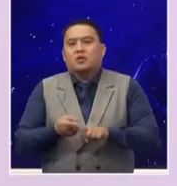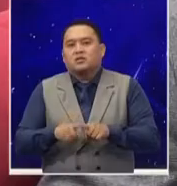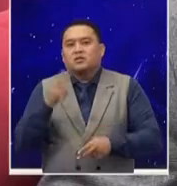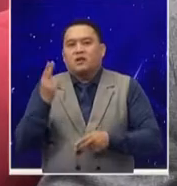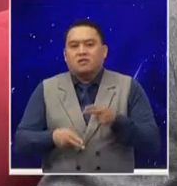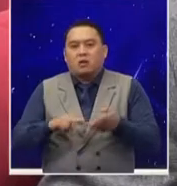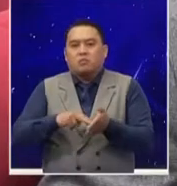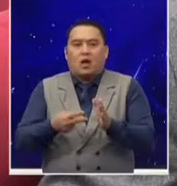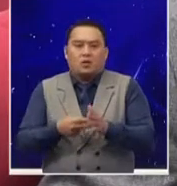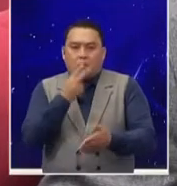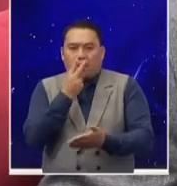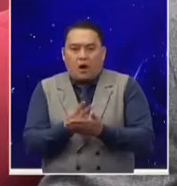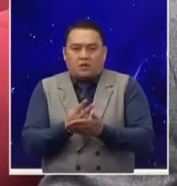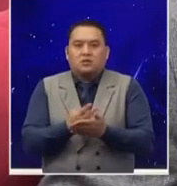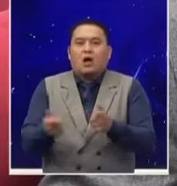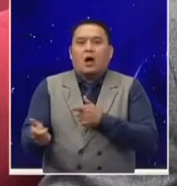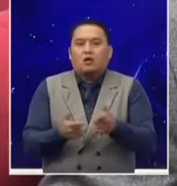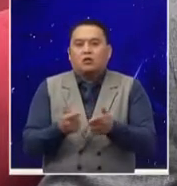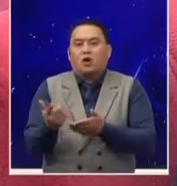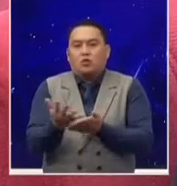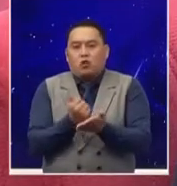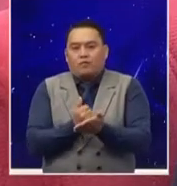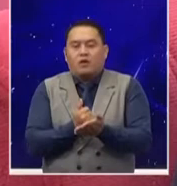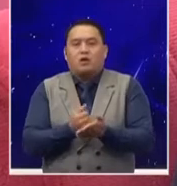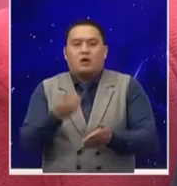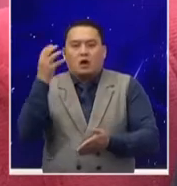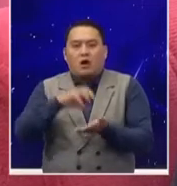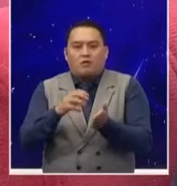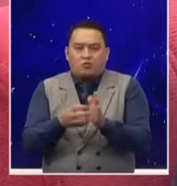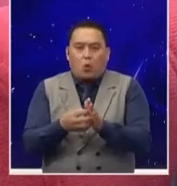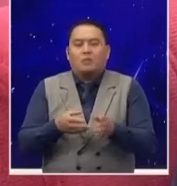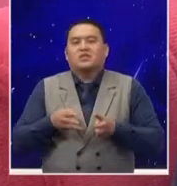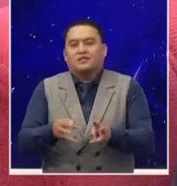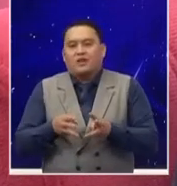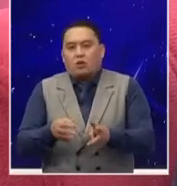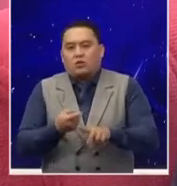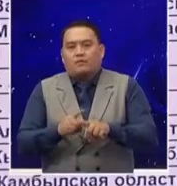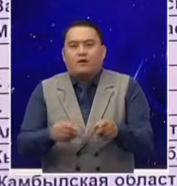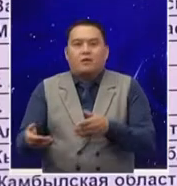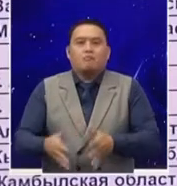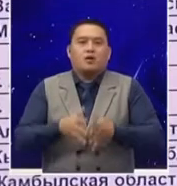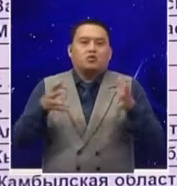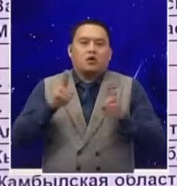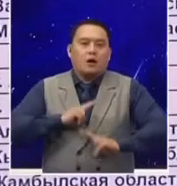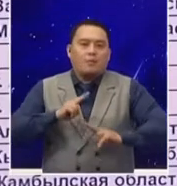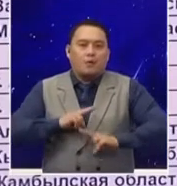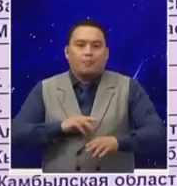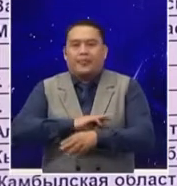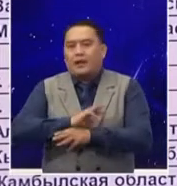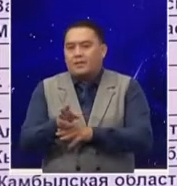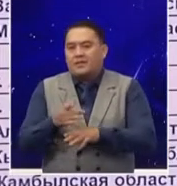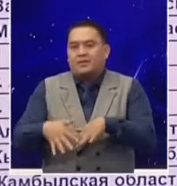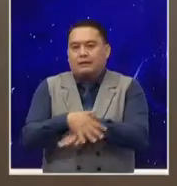также завершили плановые показатели по заготовке угля для автономных котельных. В регионе также ведется большая работа и по